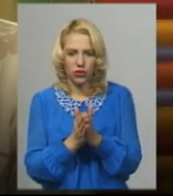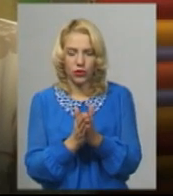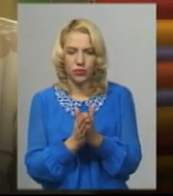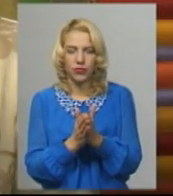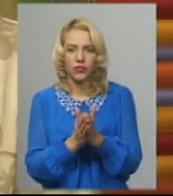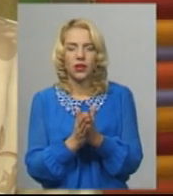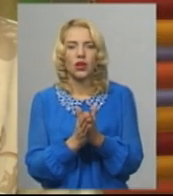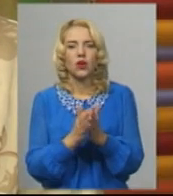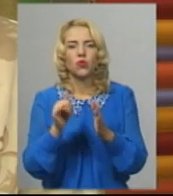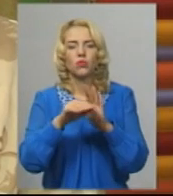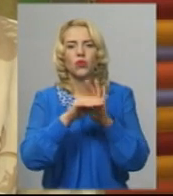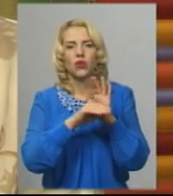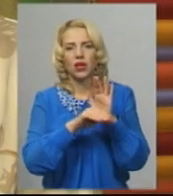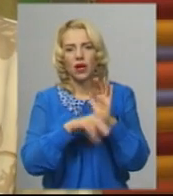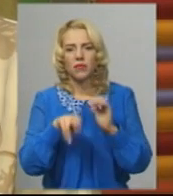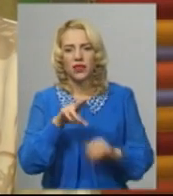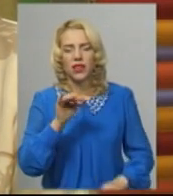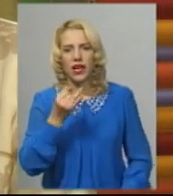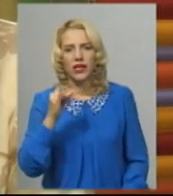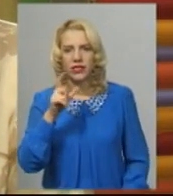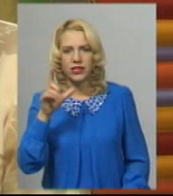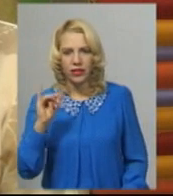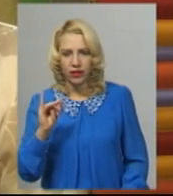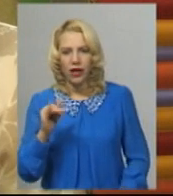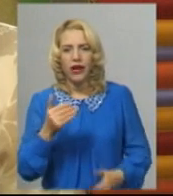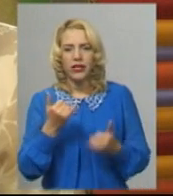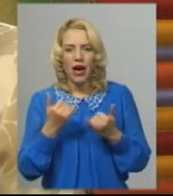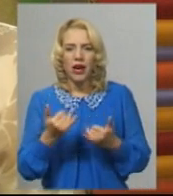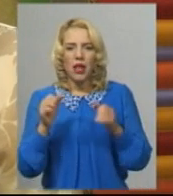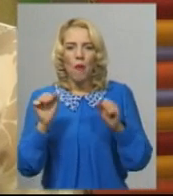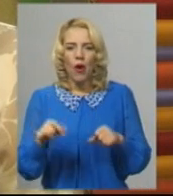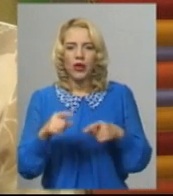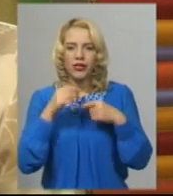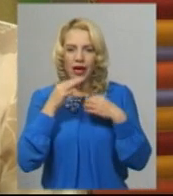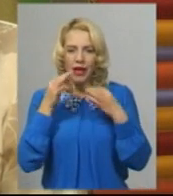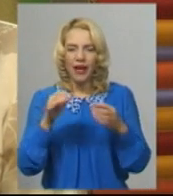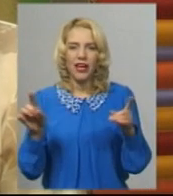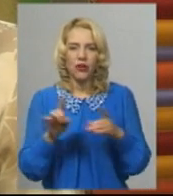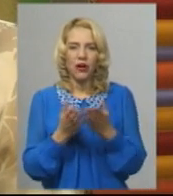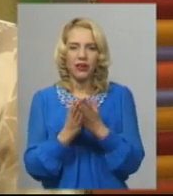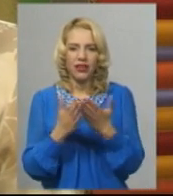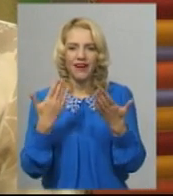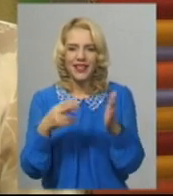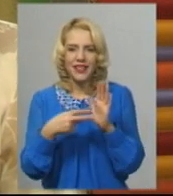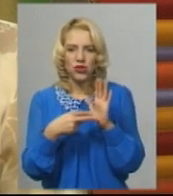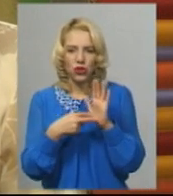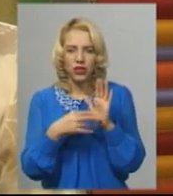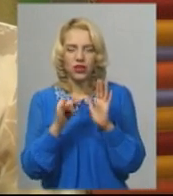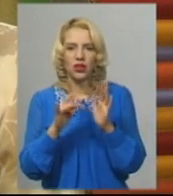конвертовану у програмі «Дейзі». Я вже можу сьогодні сказати, що книга вже стоїть